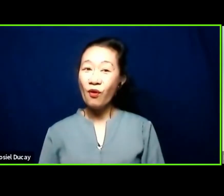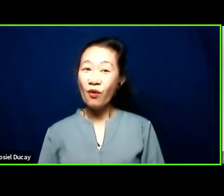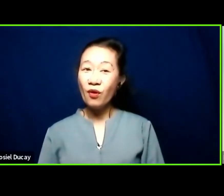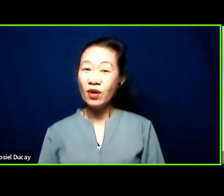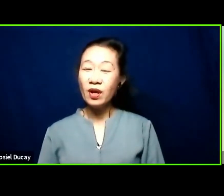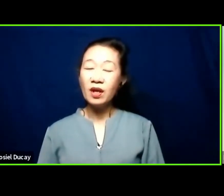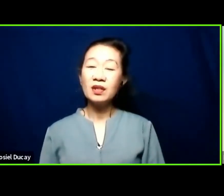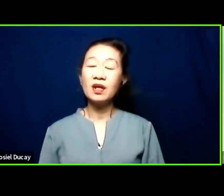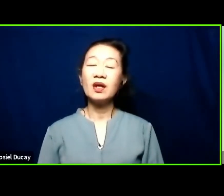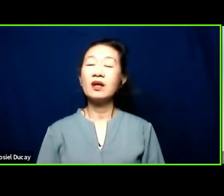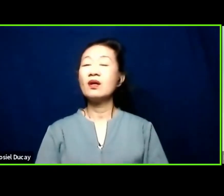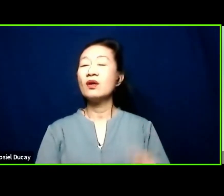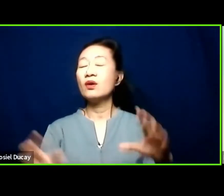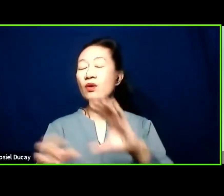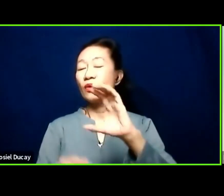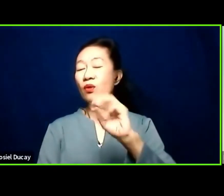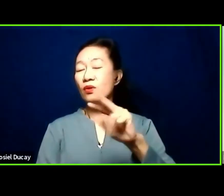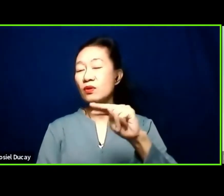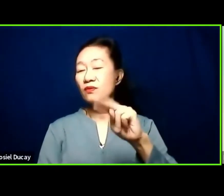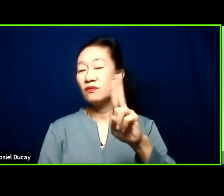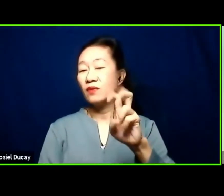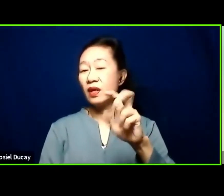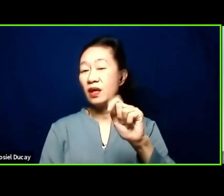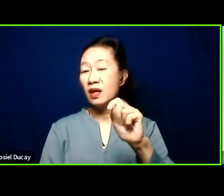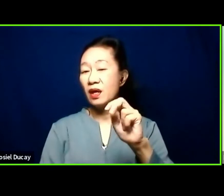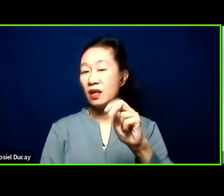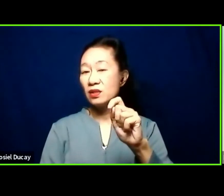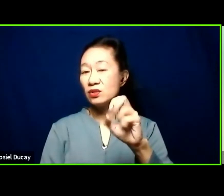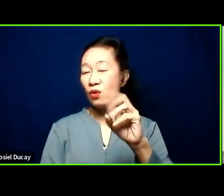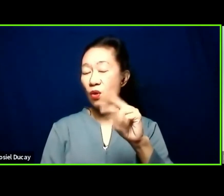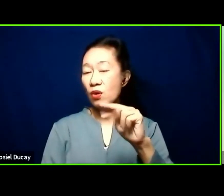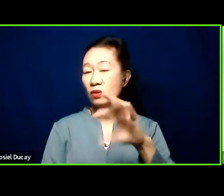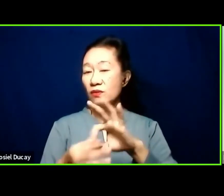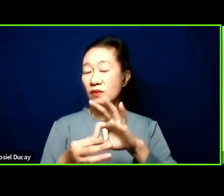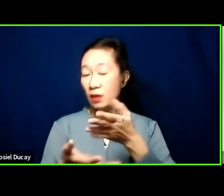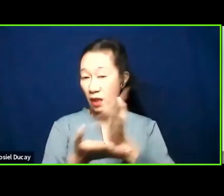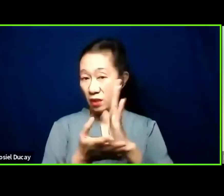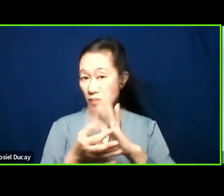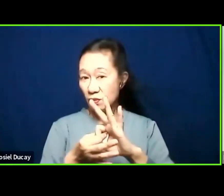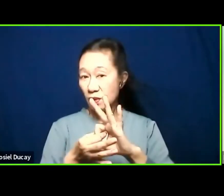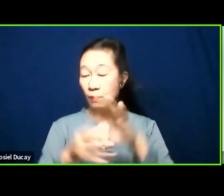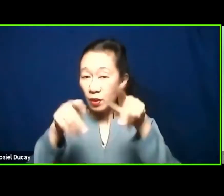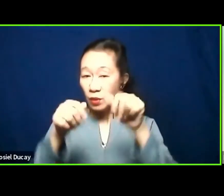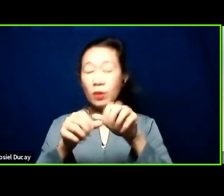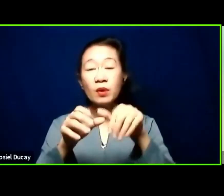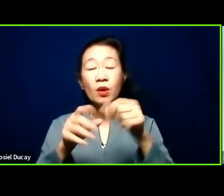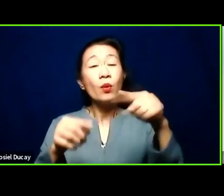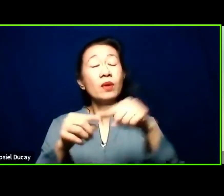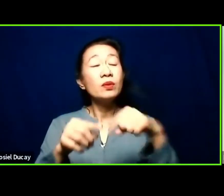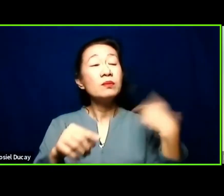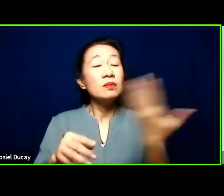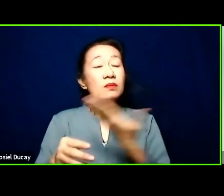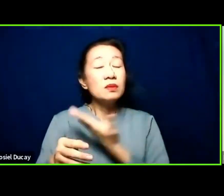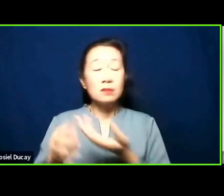Convention on the Rights of Persons with Disabilities. Nang maging state party tayo doon, nagkaroon tayo ng mga